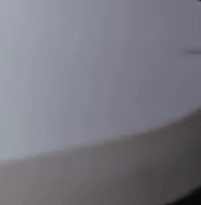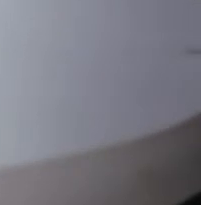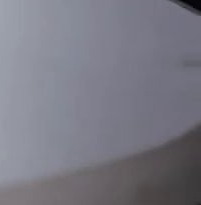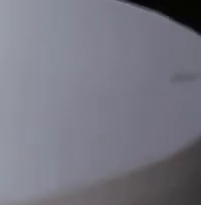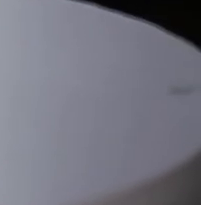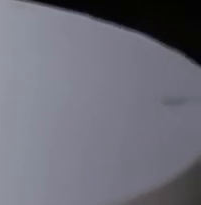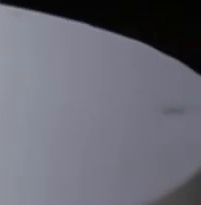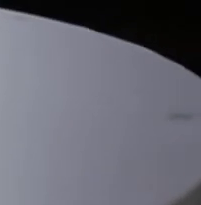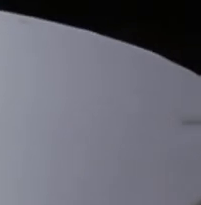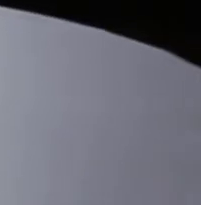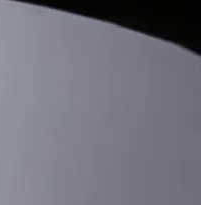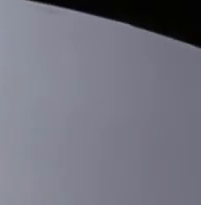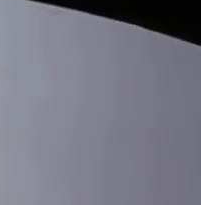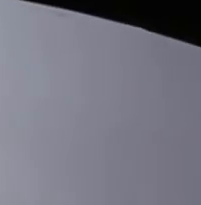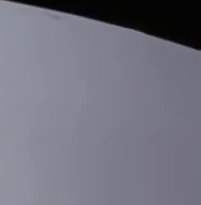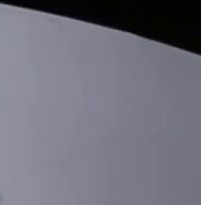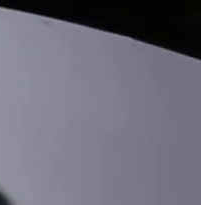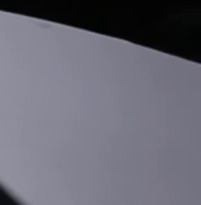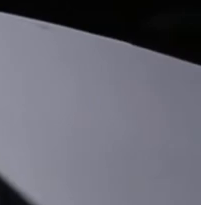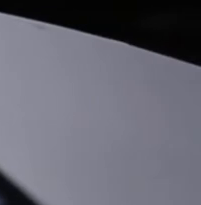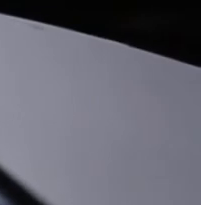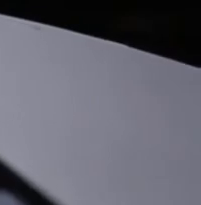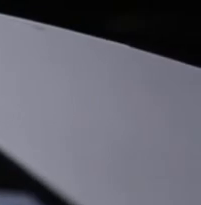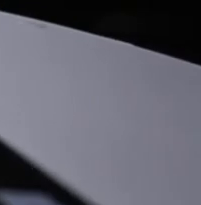მუშევარი. ახლავე მოიცა განახოთ.